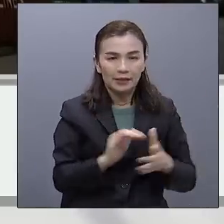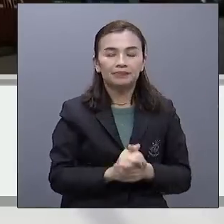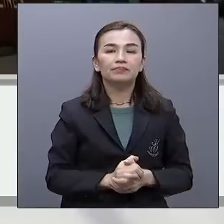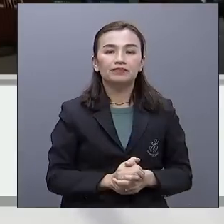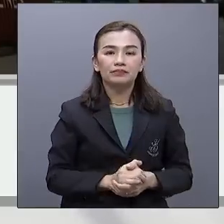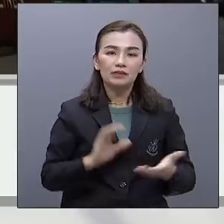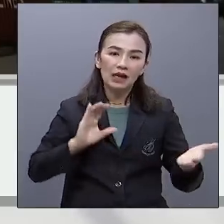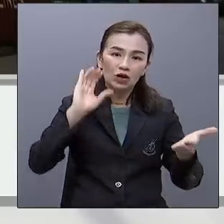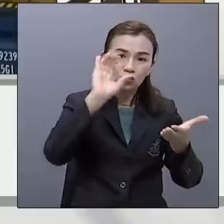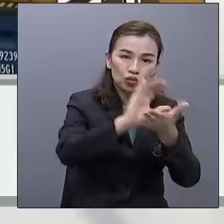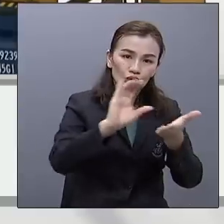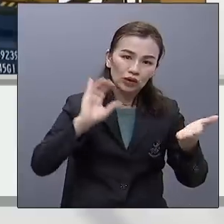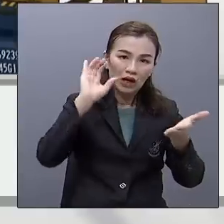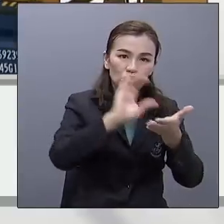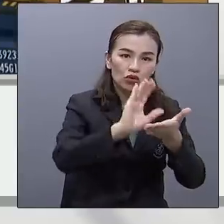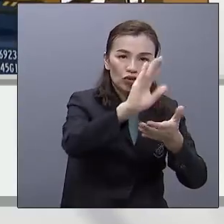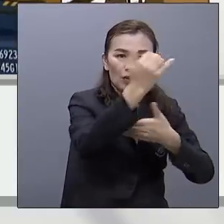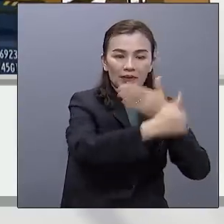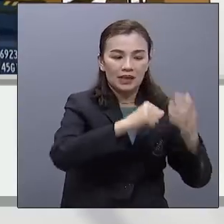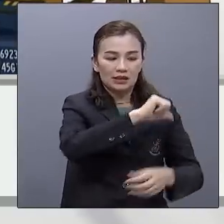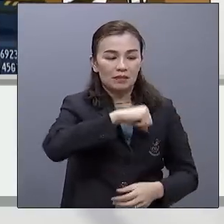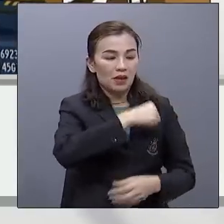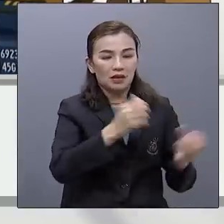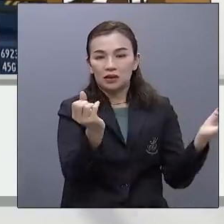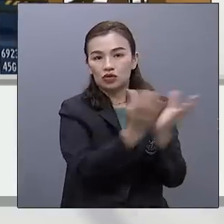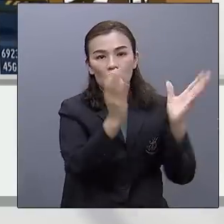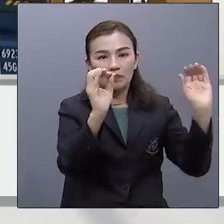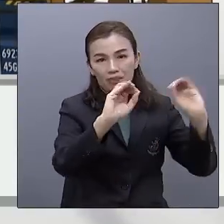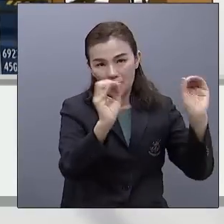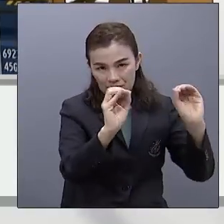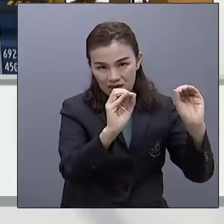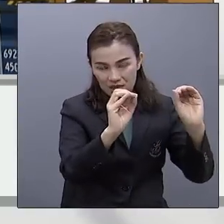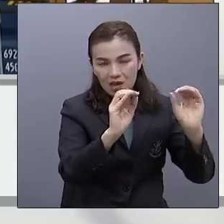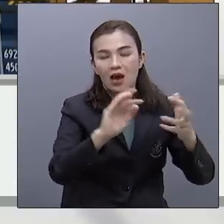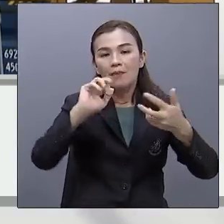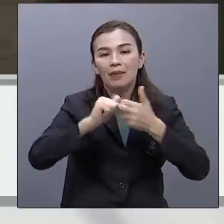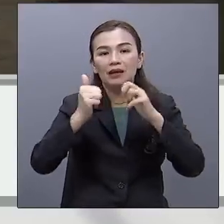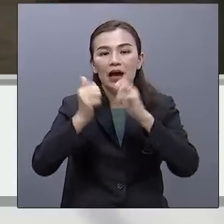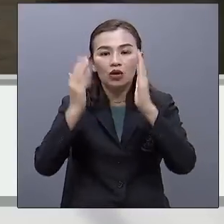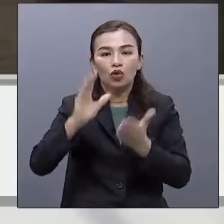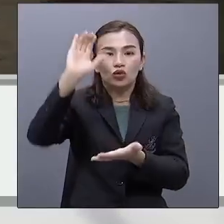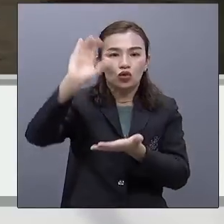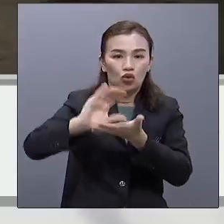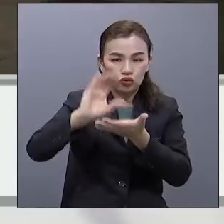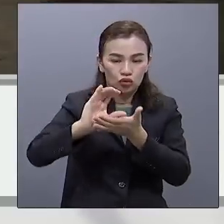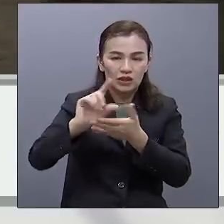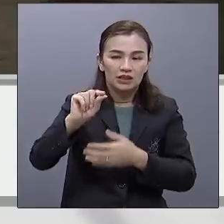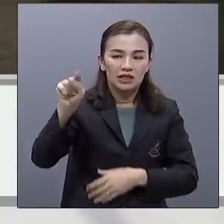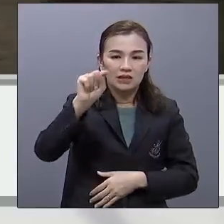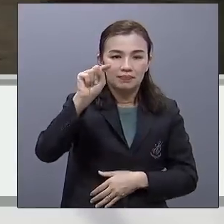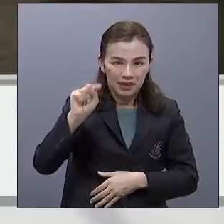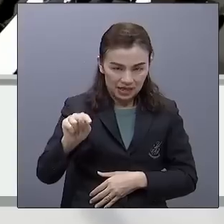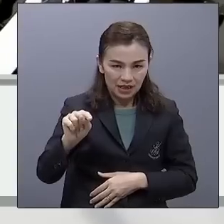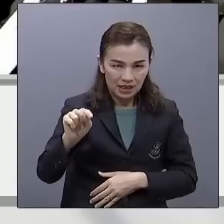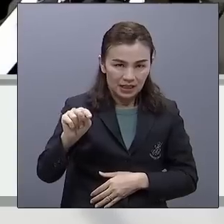การลงทุนที่สเปนก็ไม่ได้รับผลกระทบและคงจะมีเพียงแค่ปัญหากับนักลงทุนไทยราวๆ 20% ที่อาจารย์สมชัยม